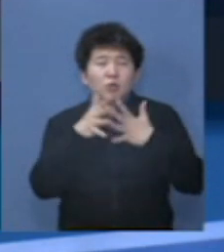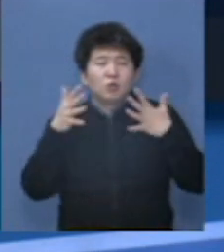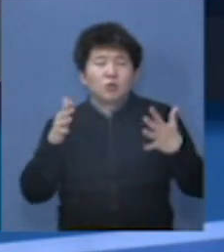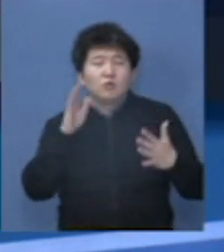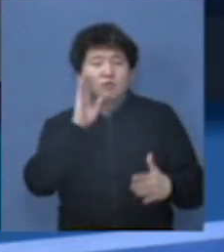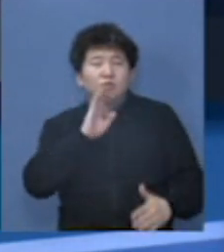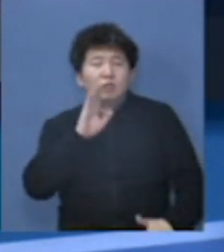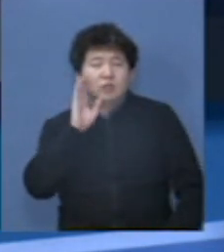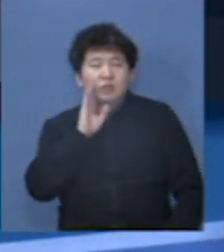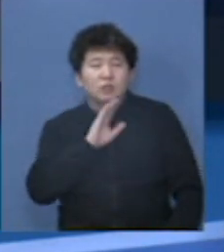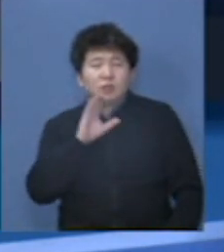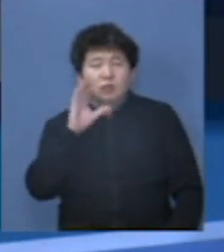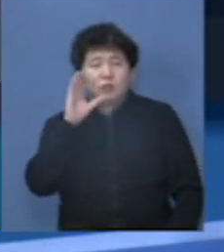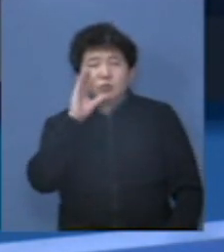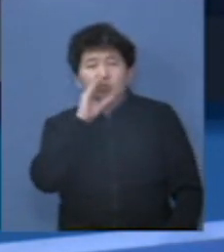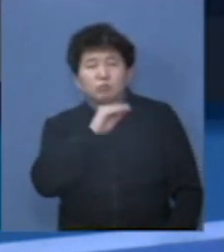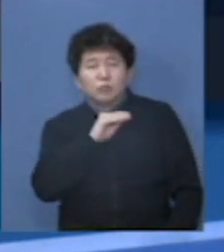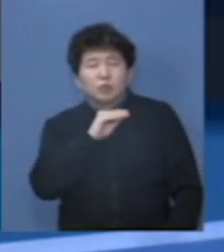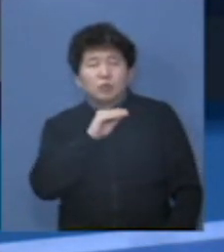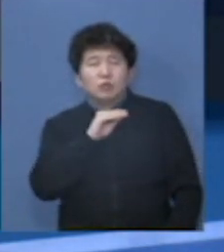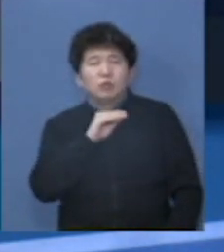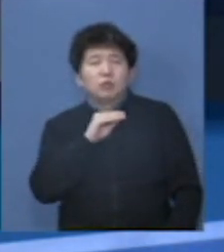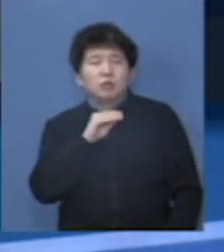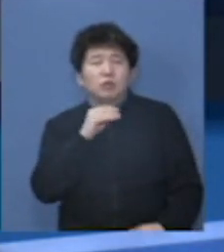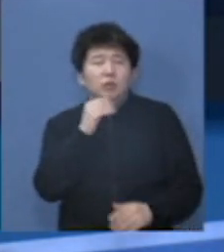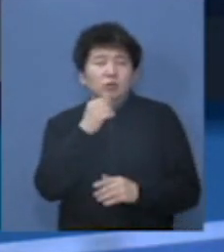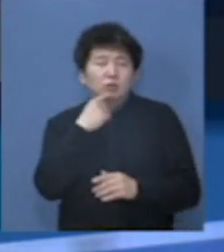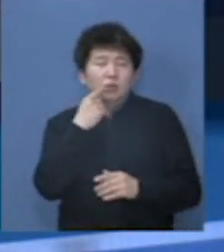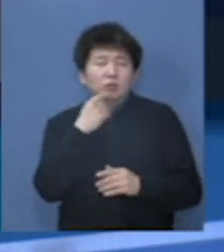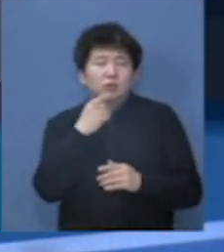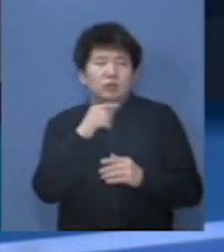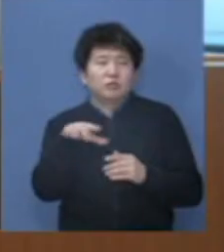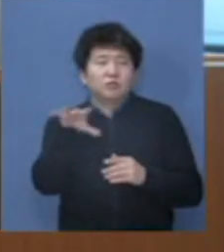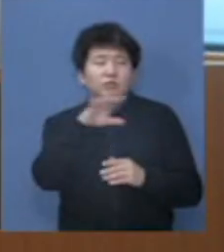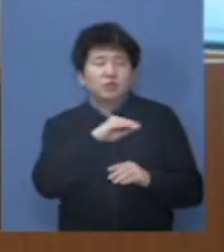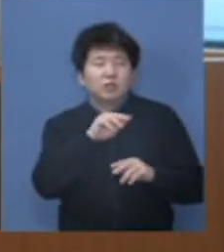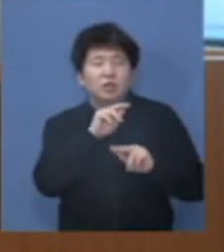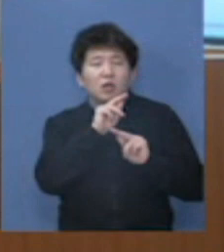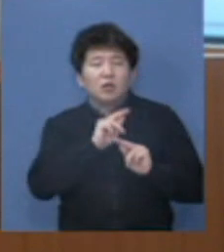благодаря слаженной работе всех задействованных структур.